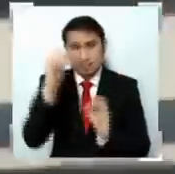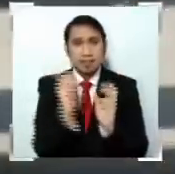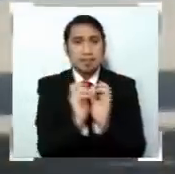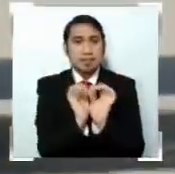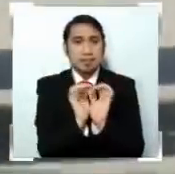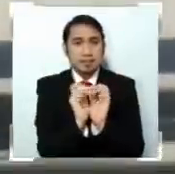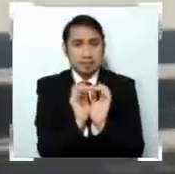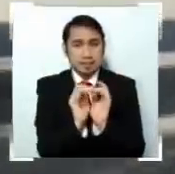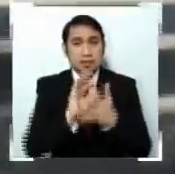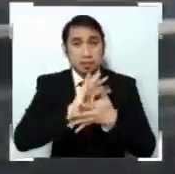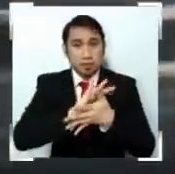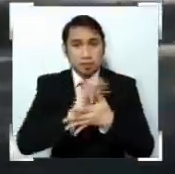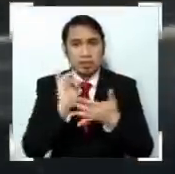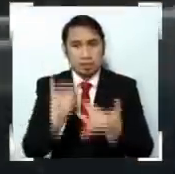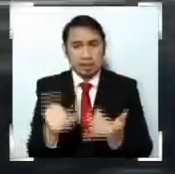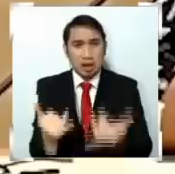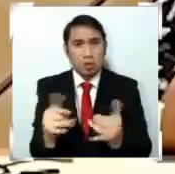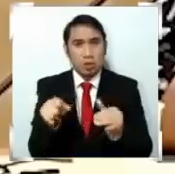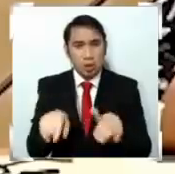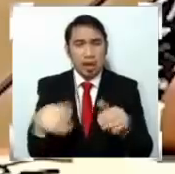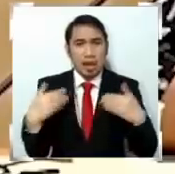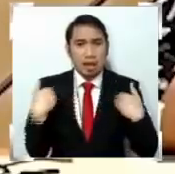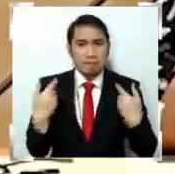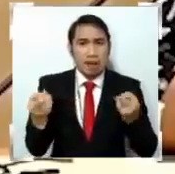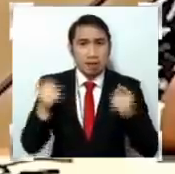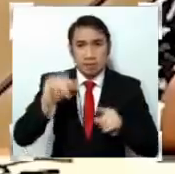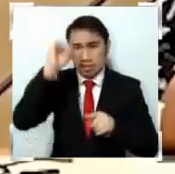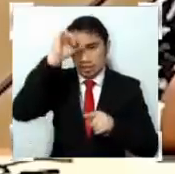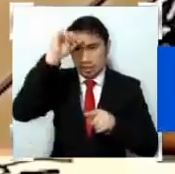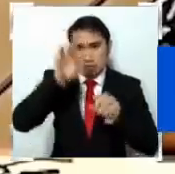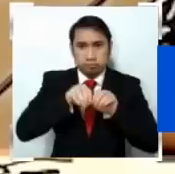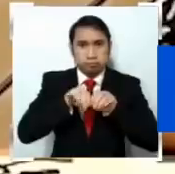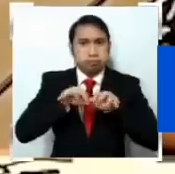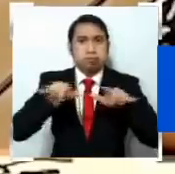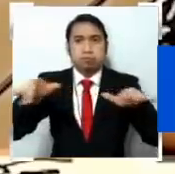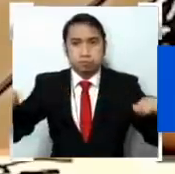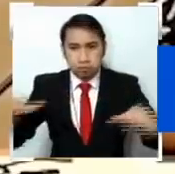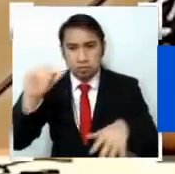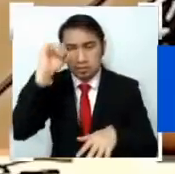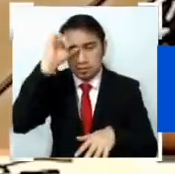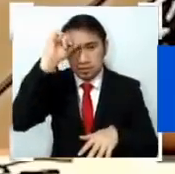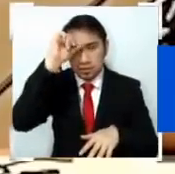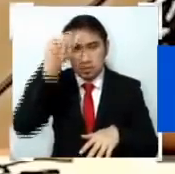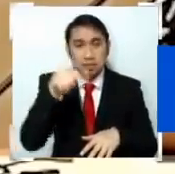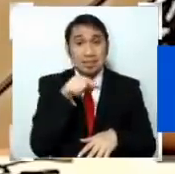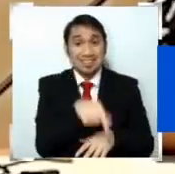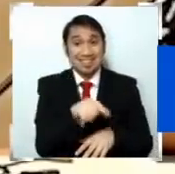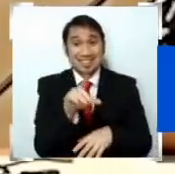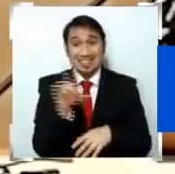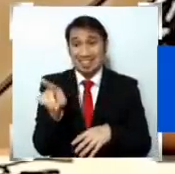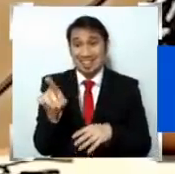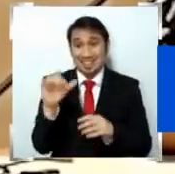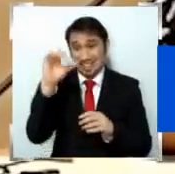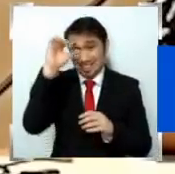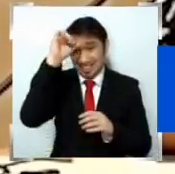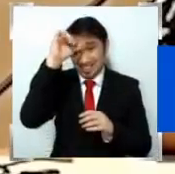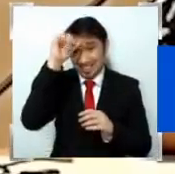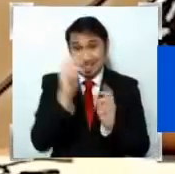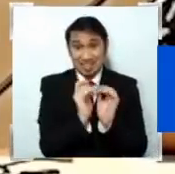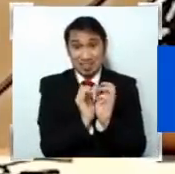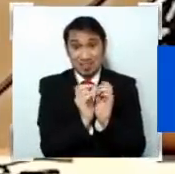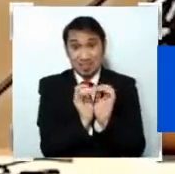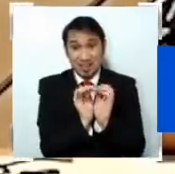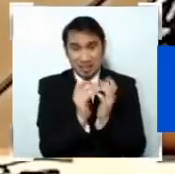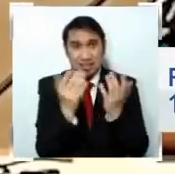sinasabing nagtulak ng COVID tsunami doon. The Delta variant is well on its way to becoming the dominant variant